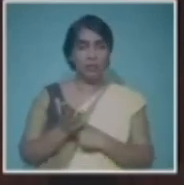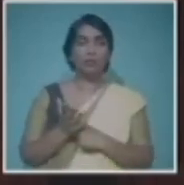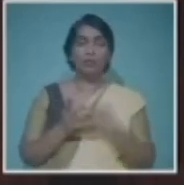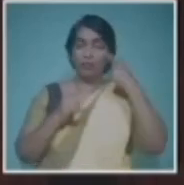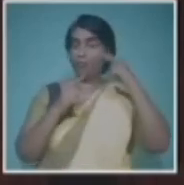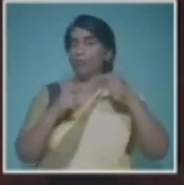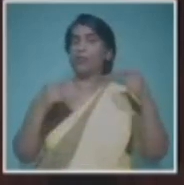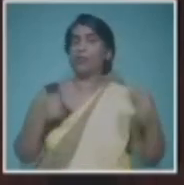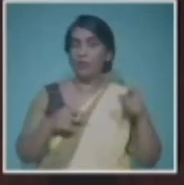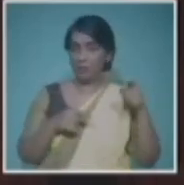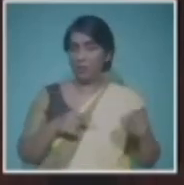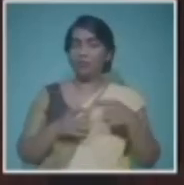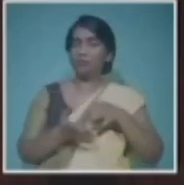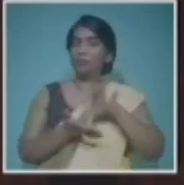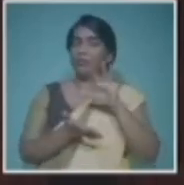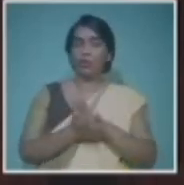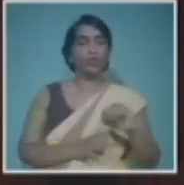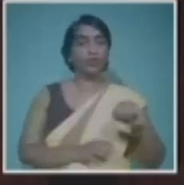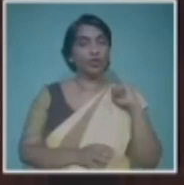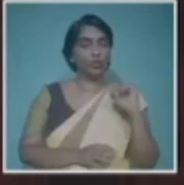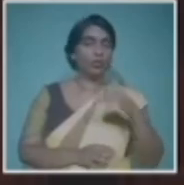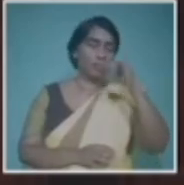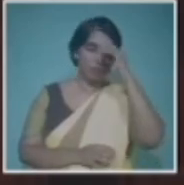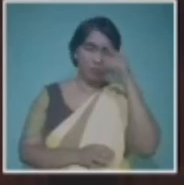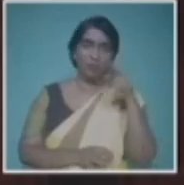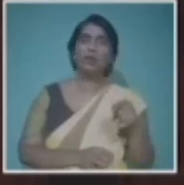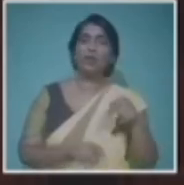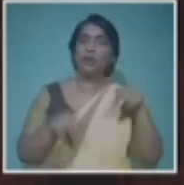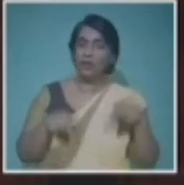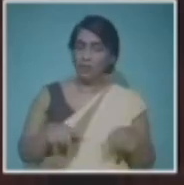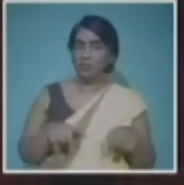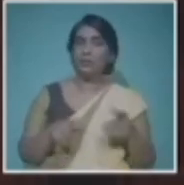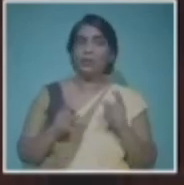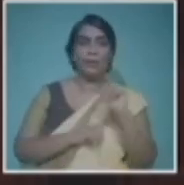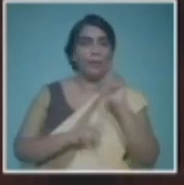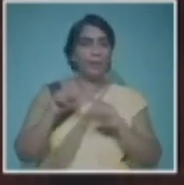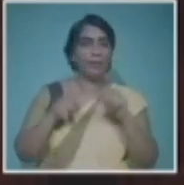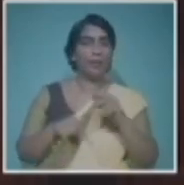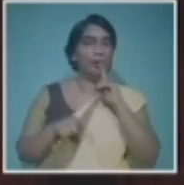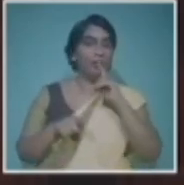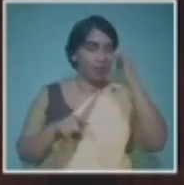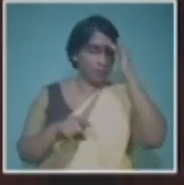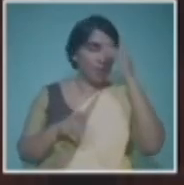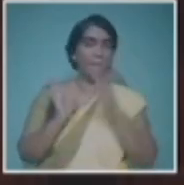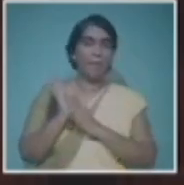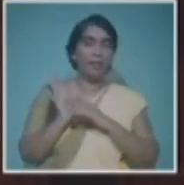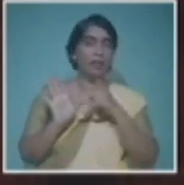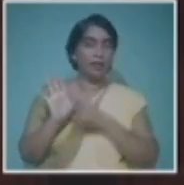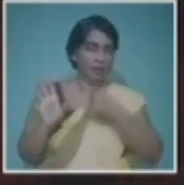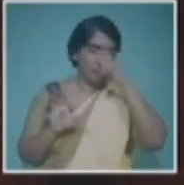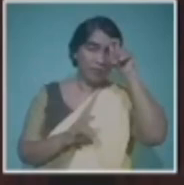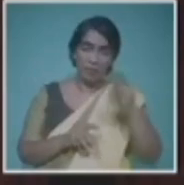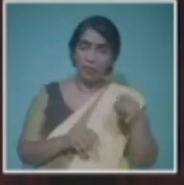එරෙහිව ඒ තීන්දු ගන්න ශක්තියක් කොන්දක් තිබෙච්ච නායකයෙක් අද අපේ පාර්ලිමේන්තුවේ කතානායකවරයා වින්න මහින්දයාප අභිවදන